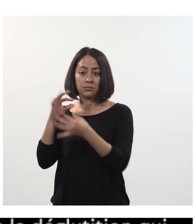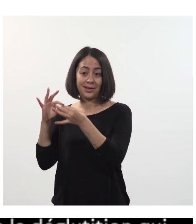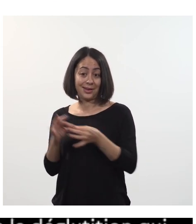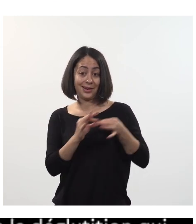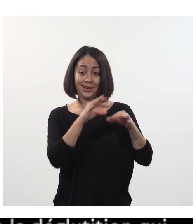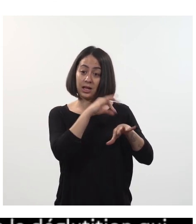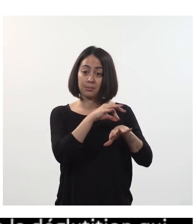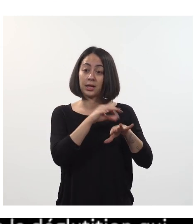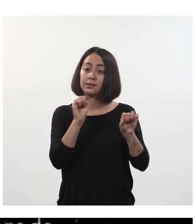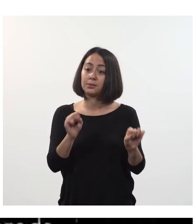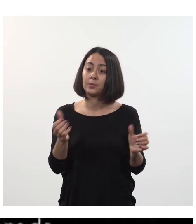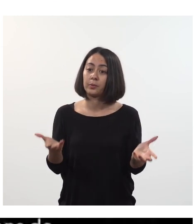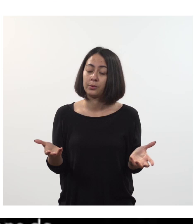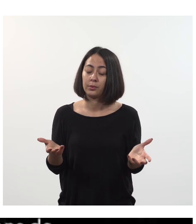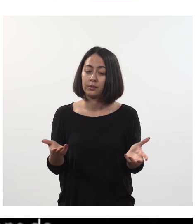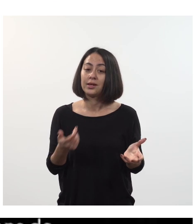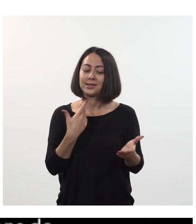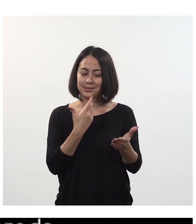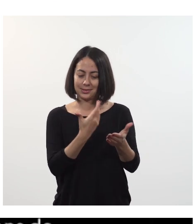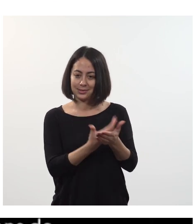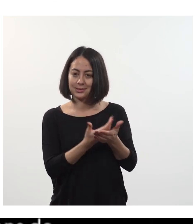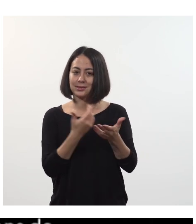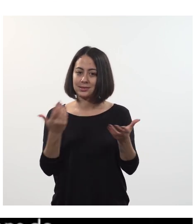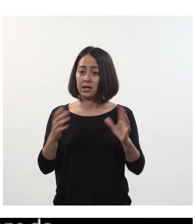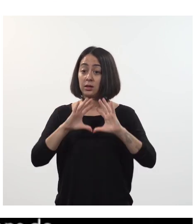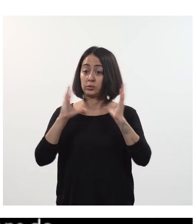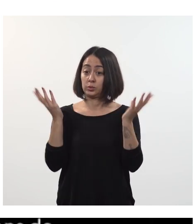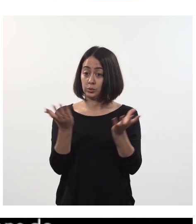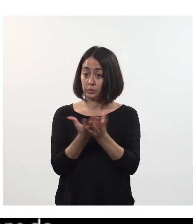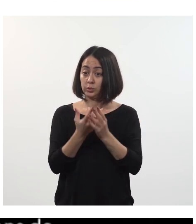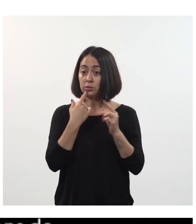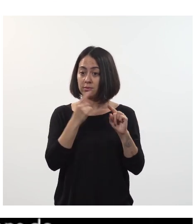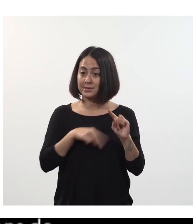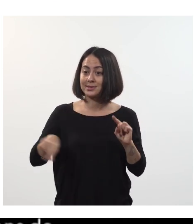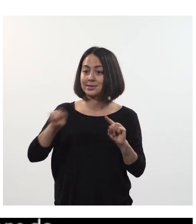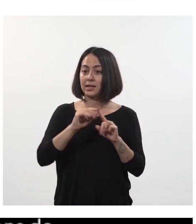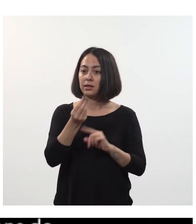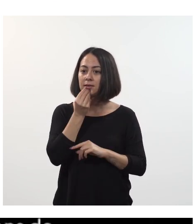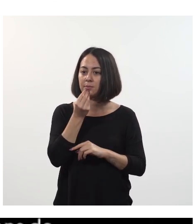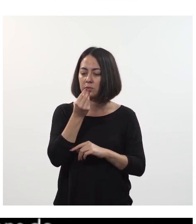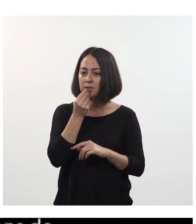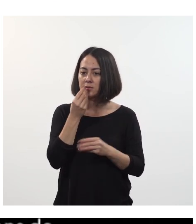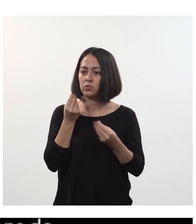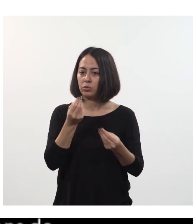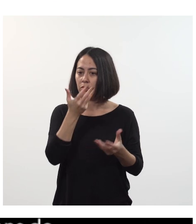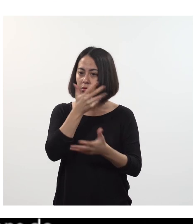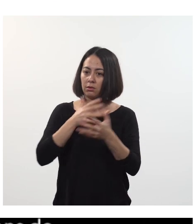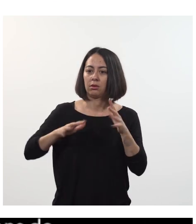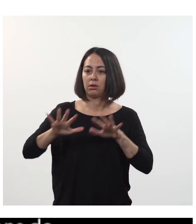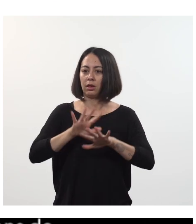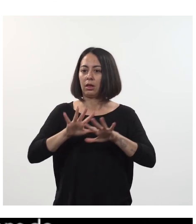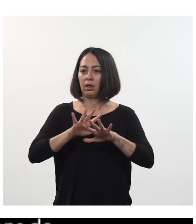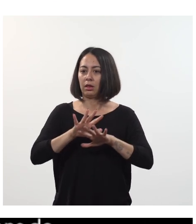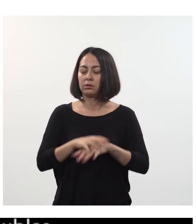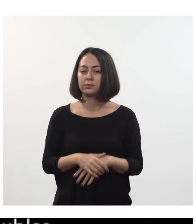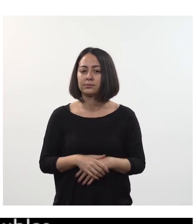pathologie et qui peuvent, bien sûr, altérer tout ce fonctionnement. Donc c'est vraiment une situation, on va dire, tous les